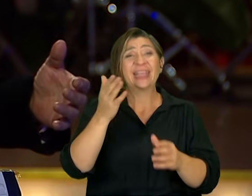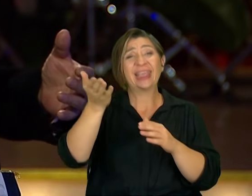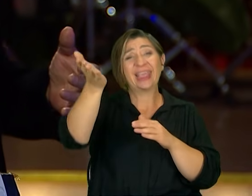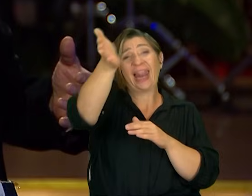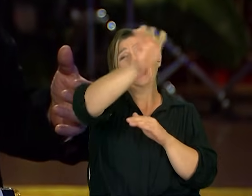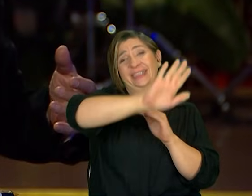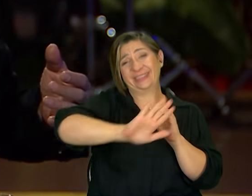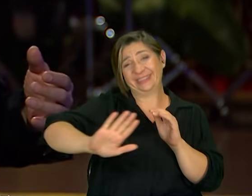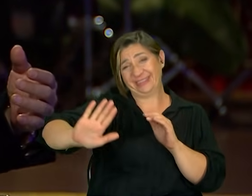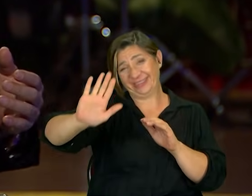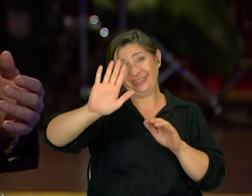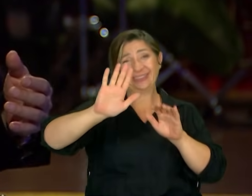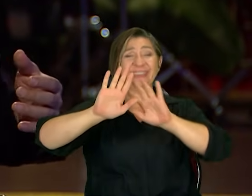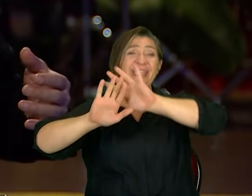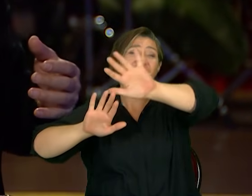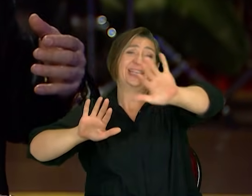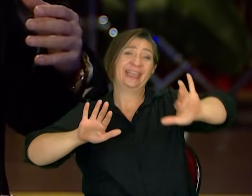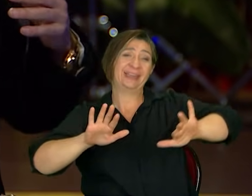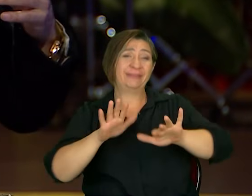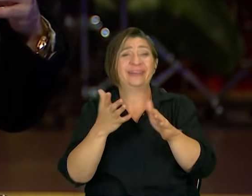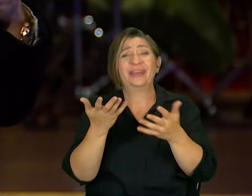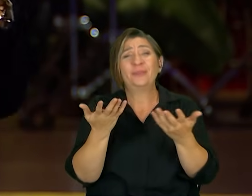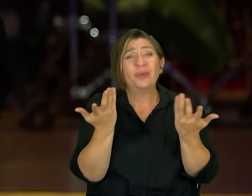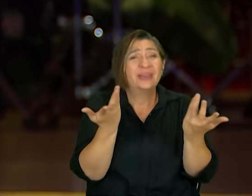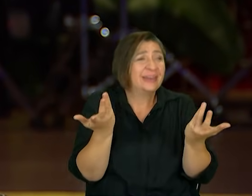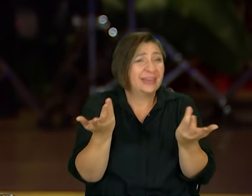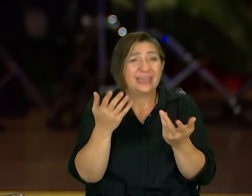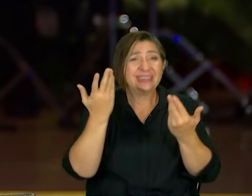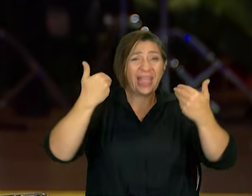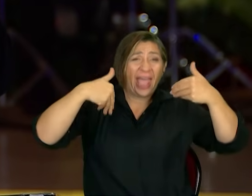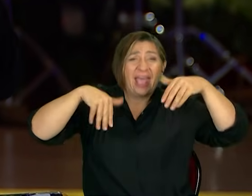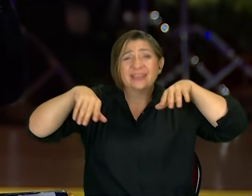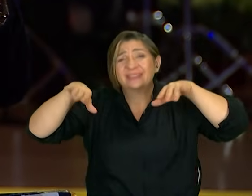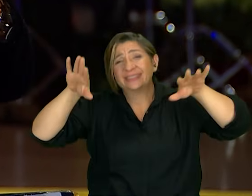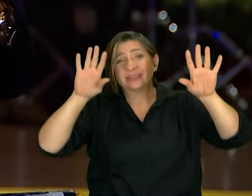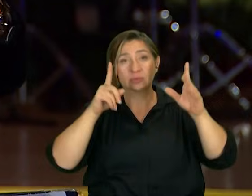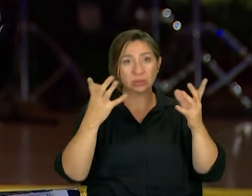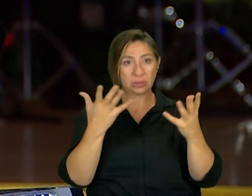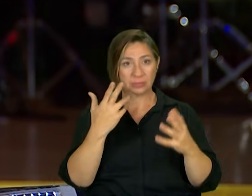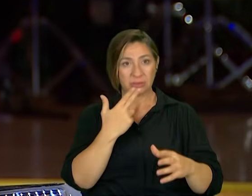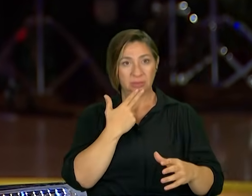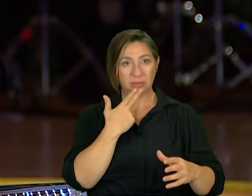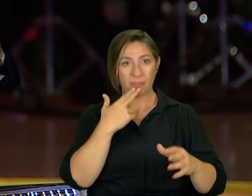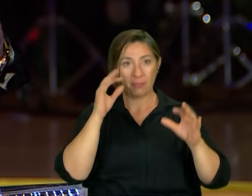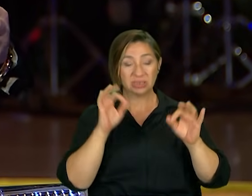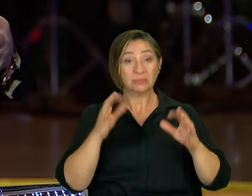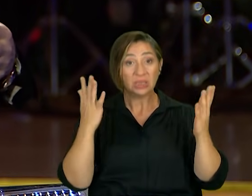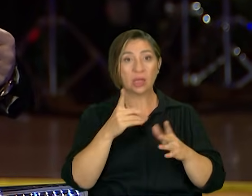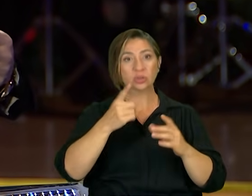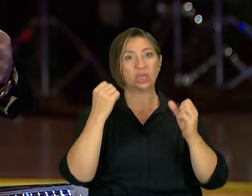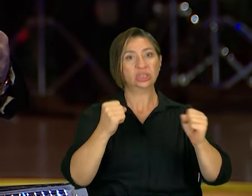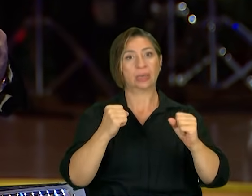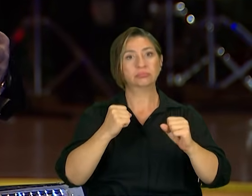gelen gücü kendisi. Yani Tai Chi'de daha şey gör. Sizde daha aslında bir kadın başlatmasına rağmen